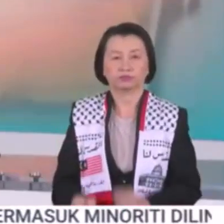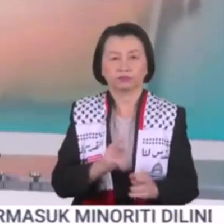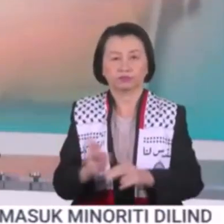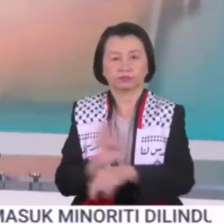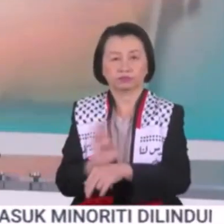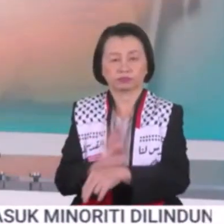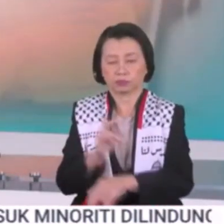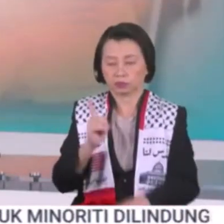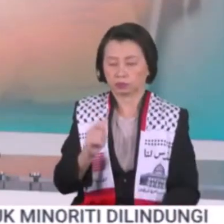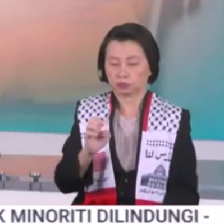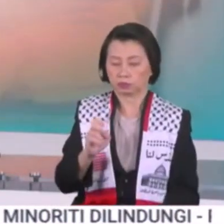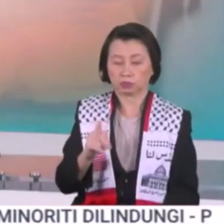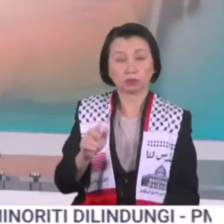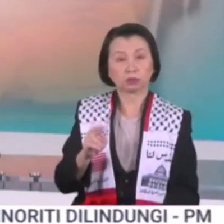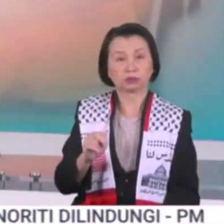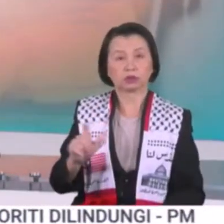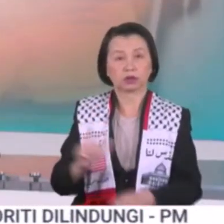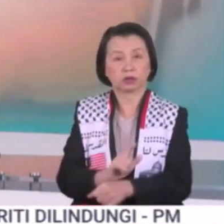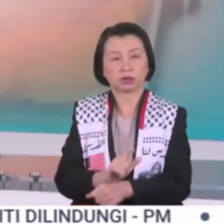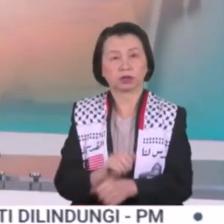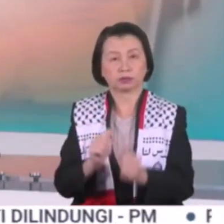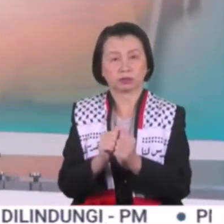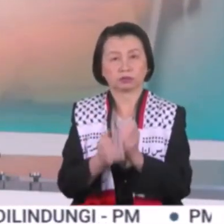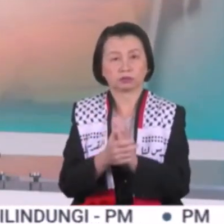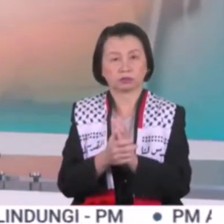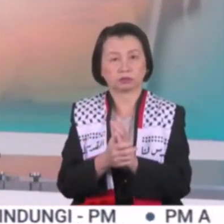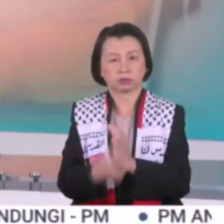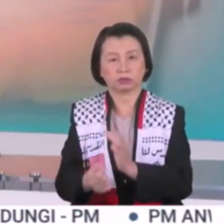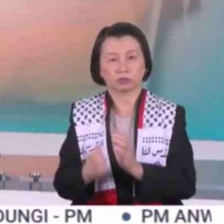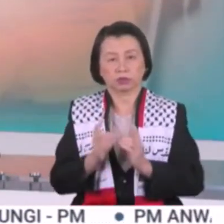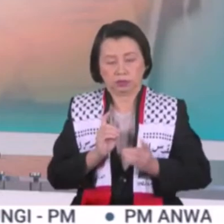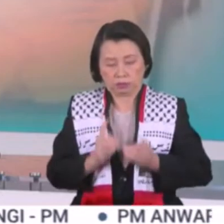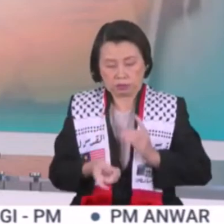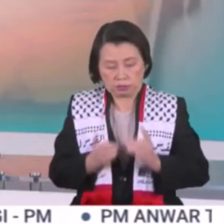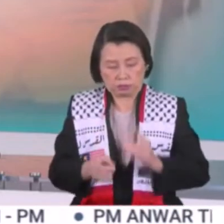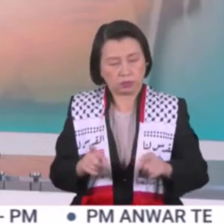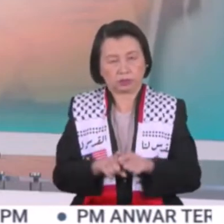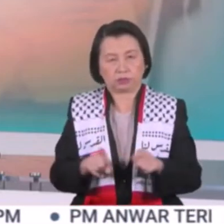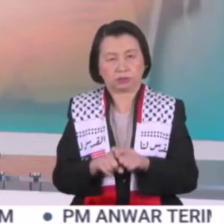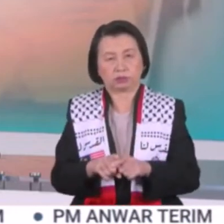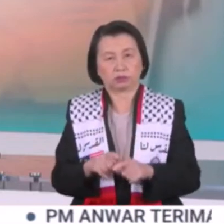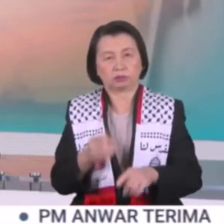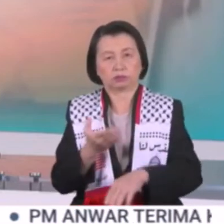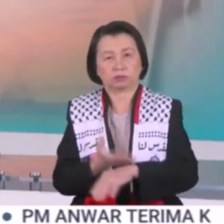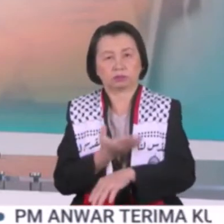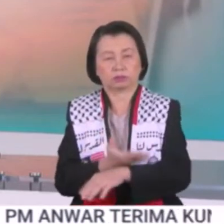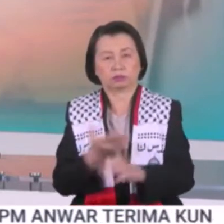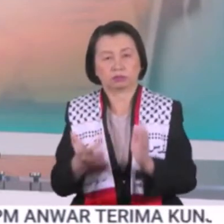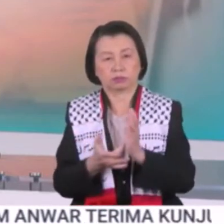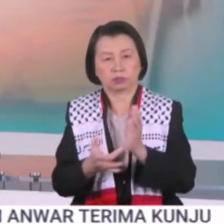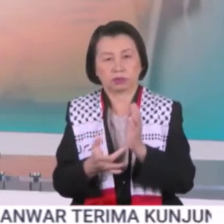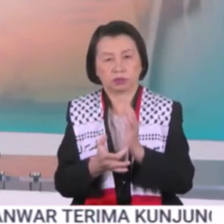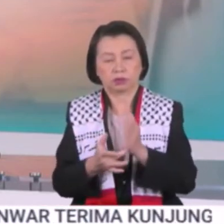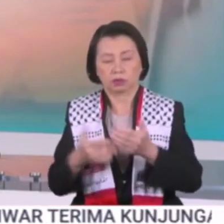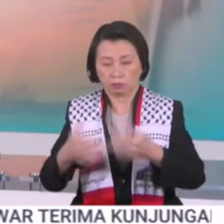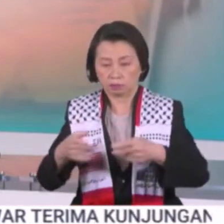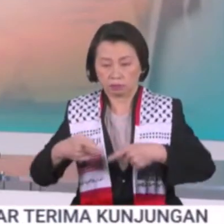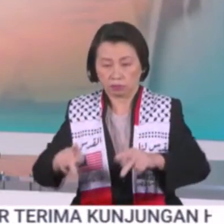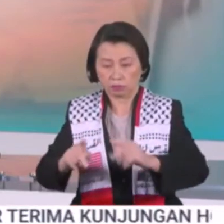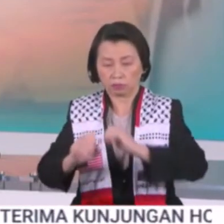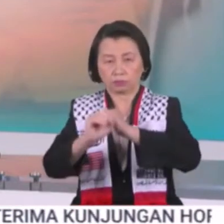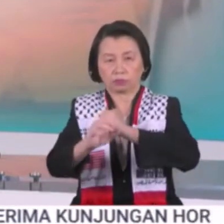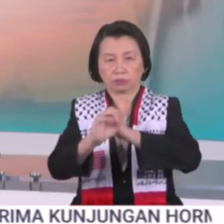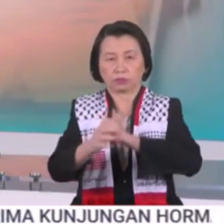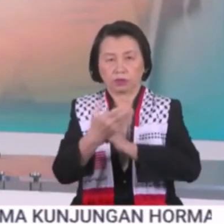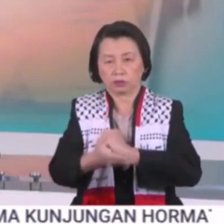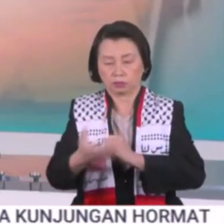Usahawan Tekun Nasional perlu melengkapkan diri dengan kemahiran operasi digital selaras perkembangan teknologi terkini. Ia membuka peluang